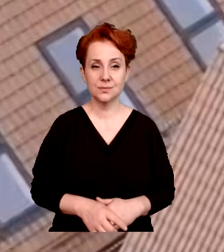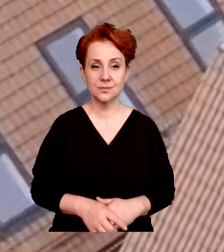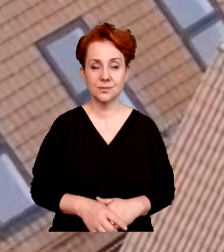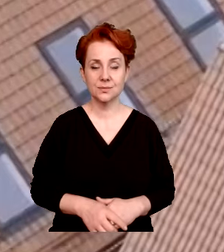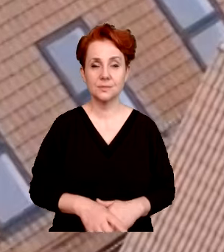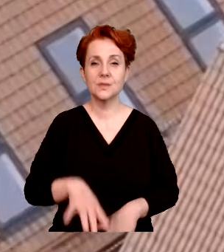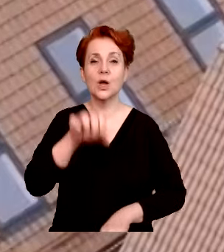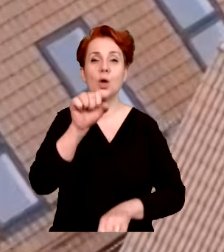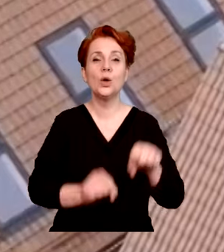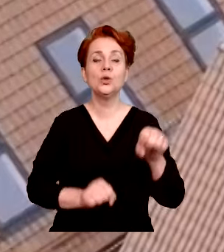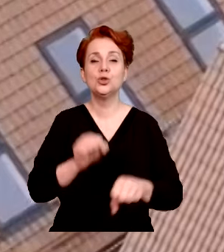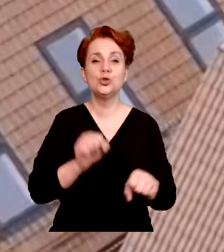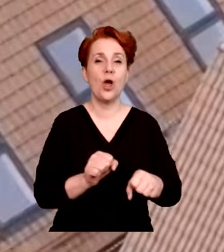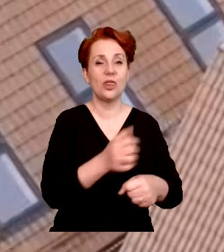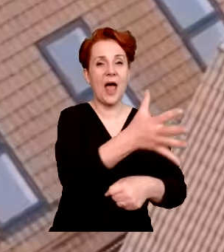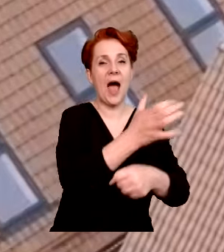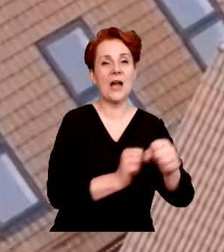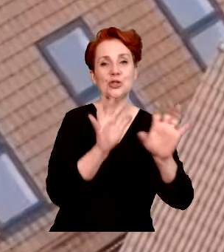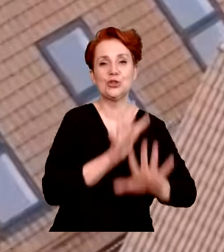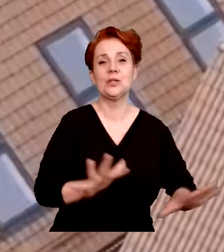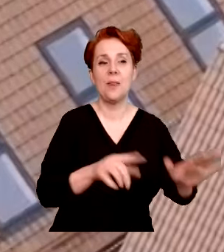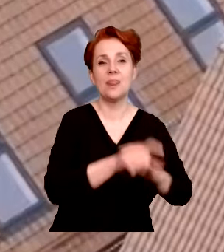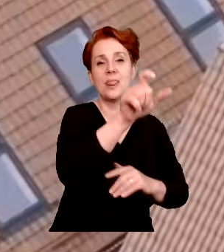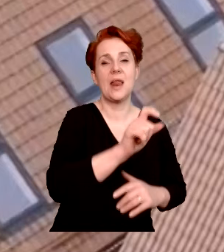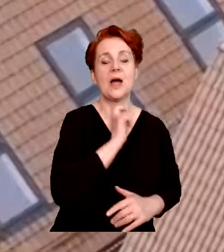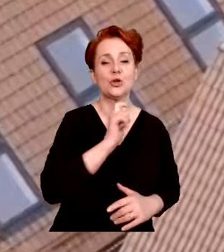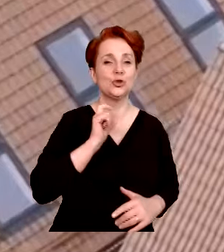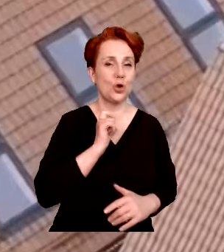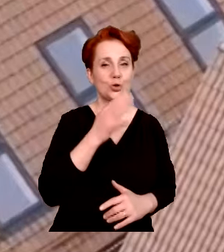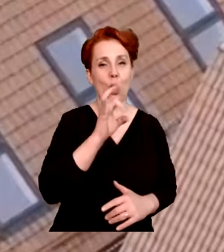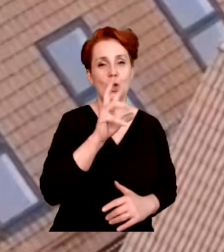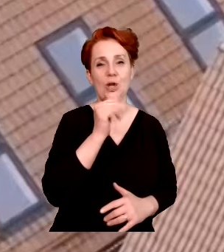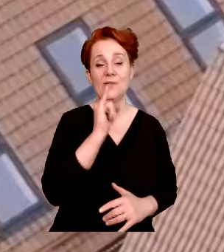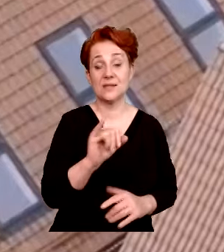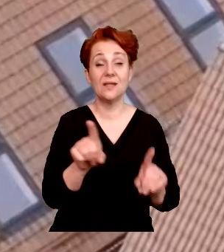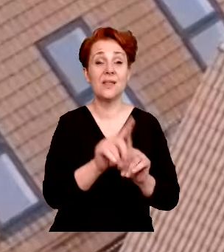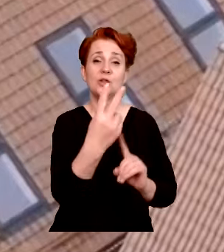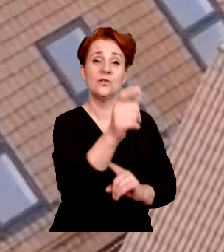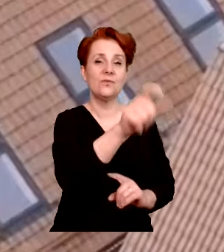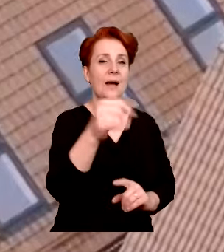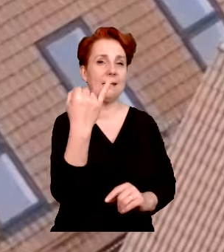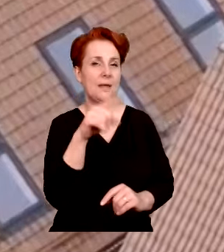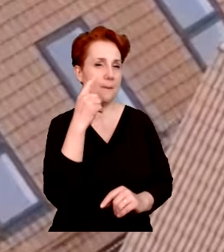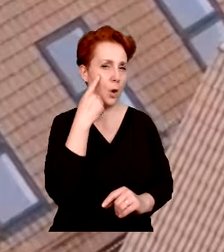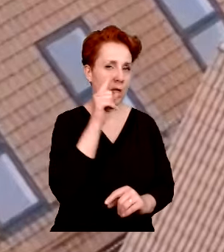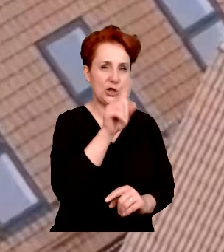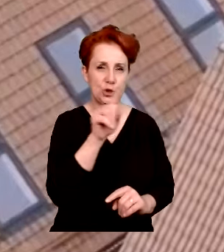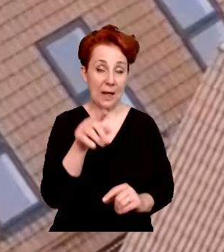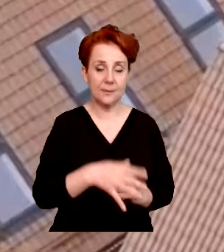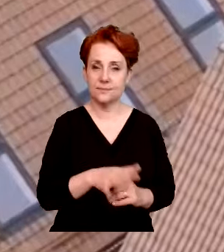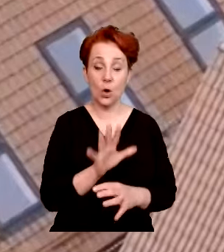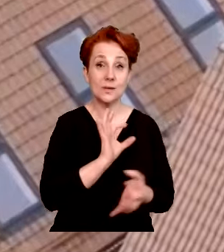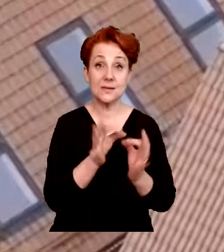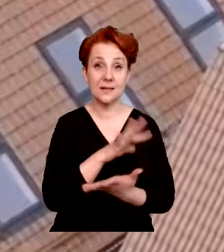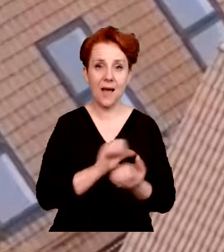Sąd zastosował areszt tymczasowy wobec księdza Michała Olszewskiego i dwoje innych podejrzanych. To skandal, a